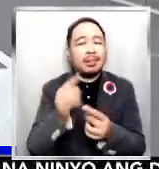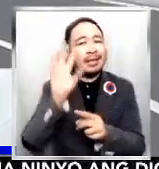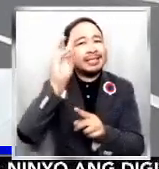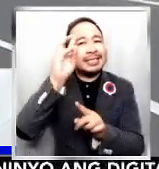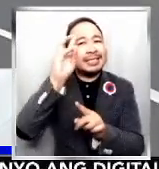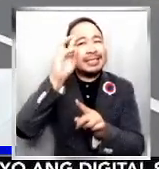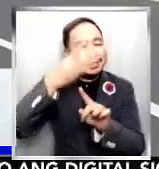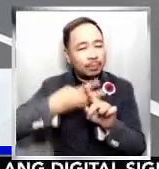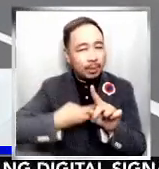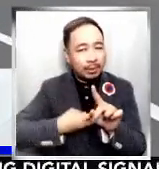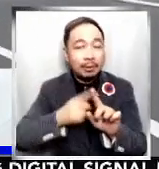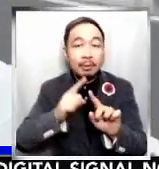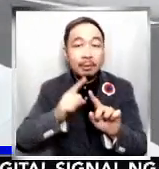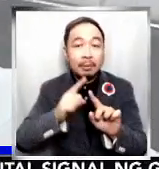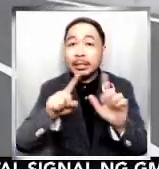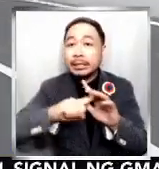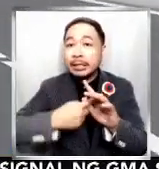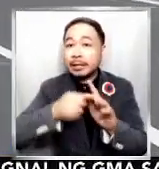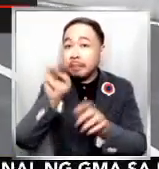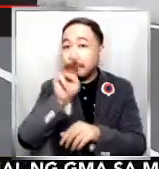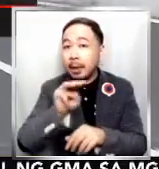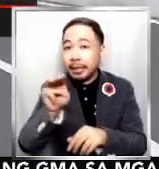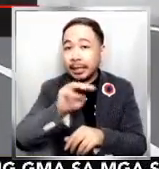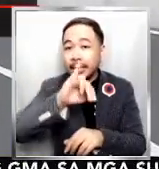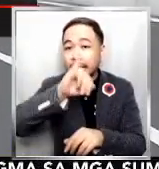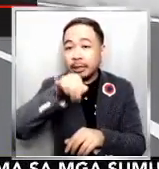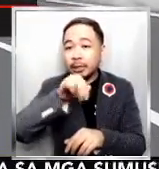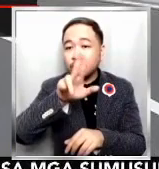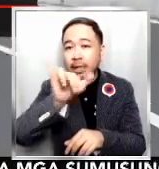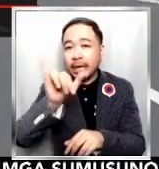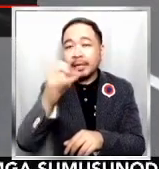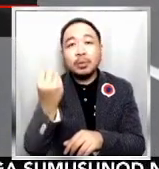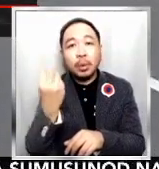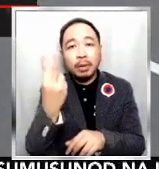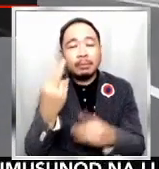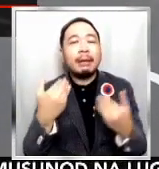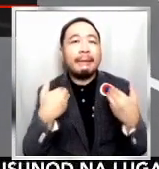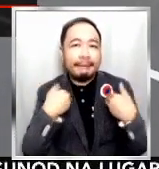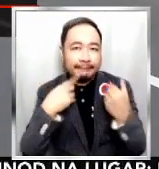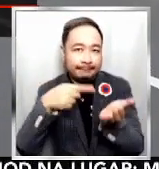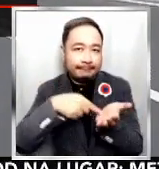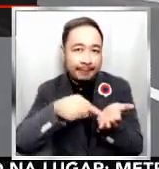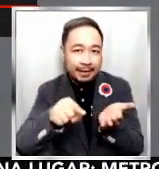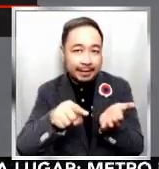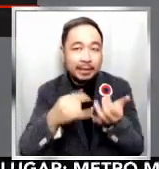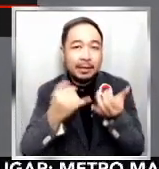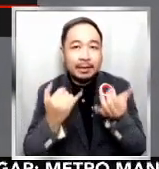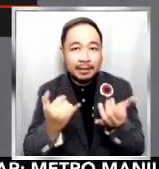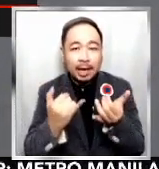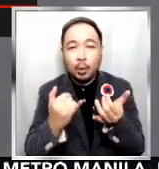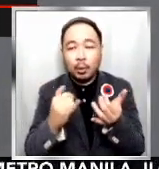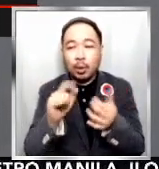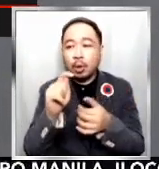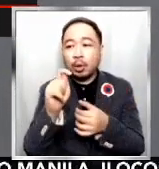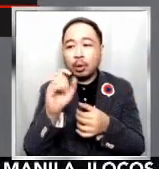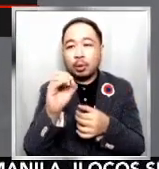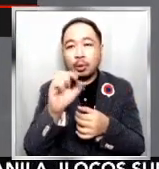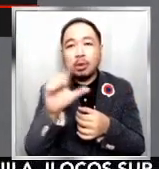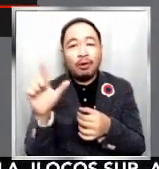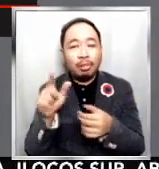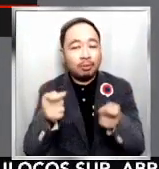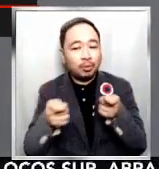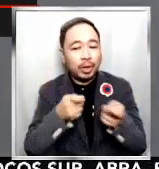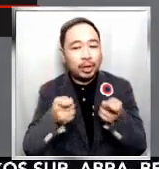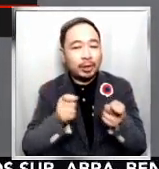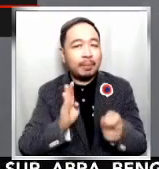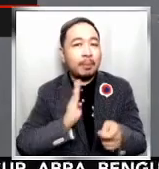na. Base sa provisional toll rate na inaprobahan ng TRB o Toll Regulatory Board, nasa pagitan ng 105